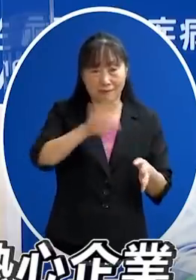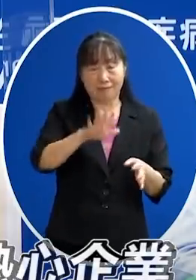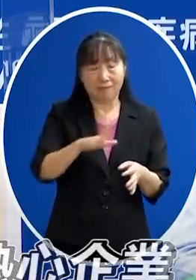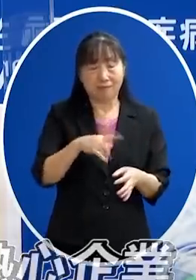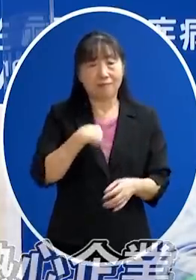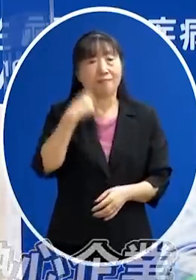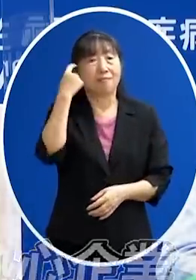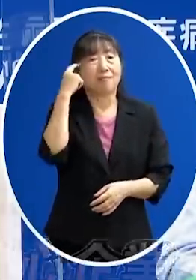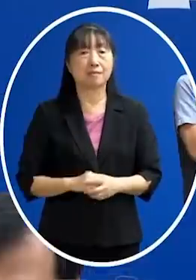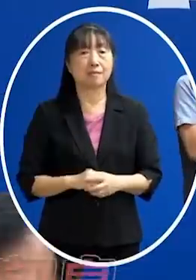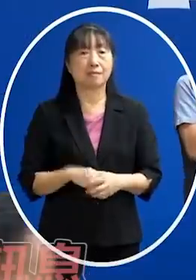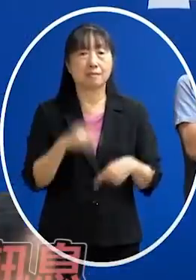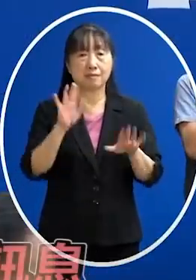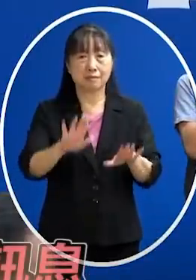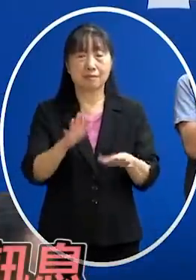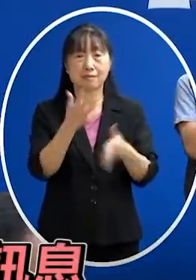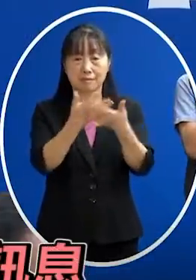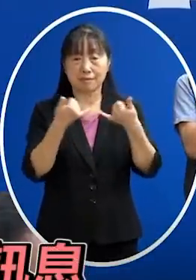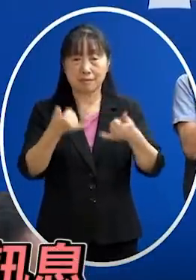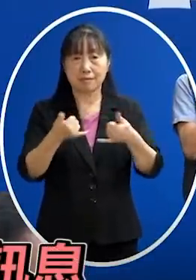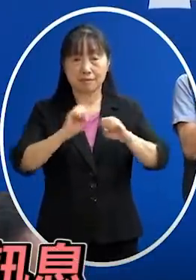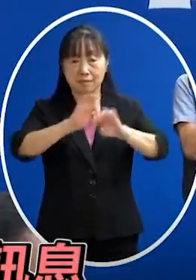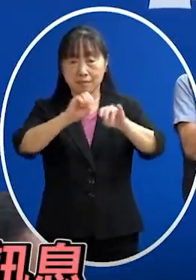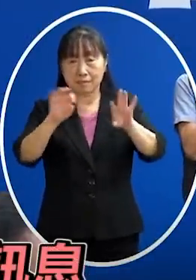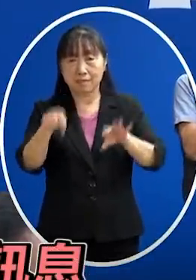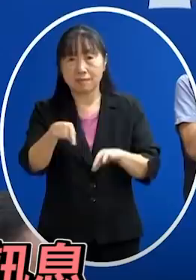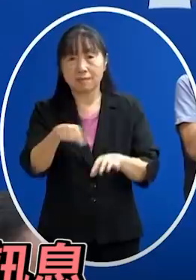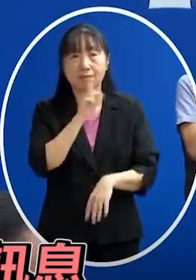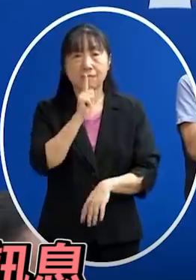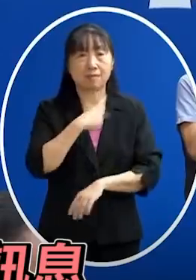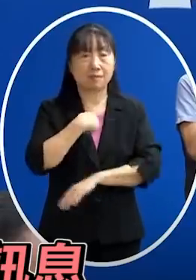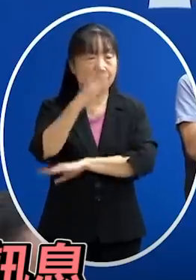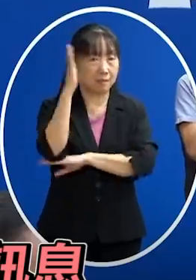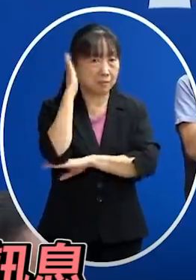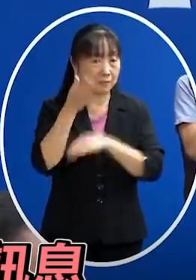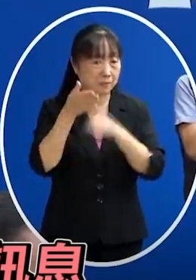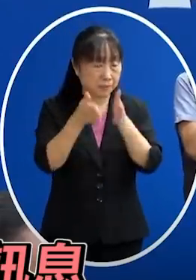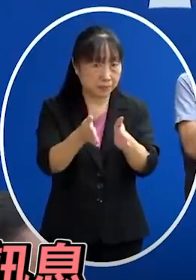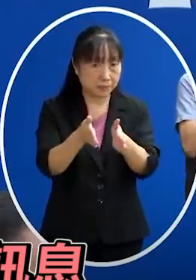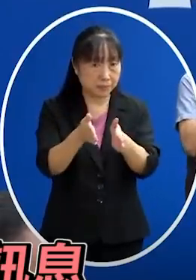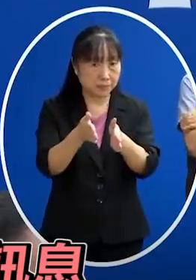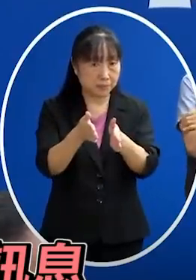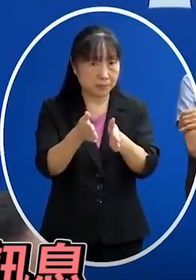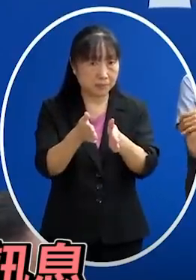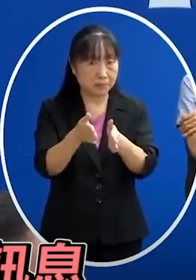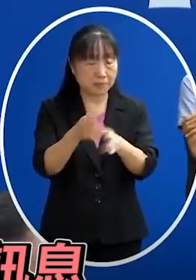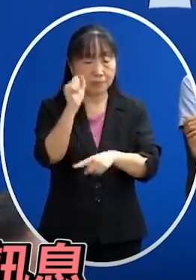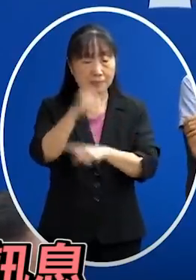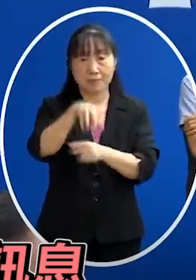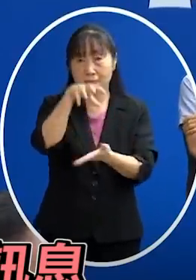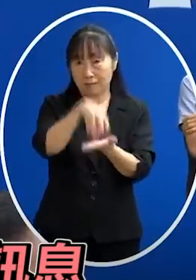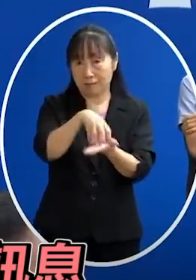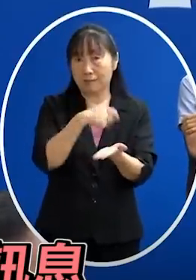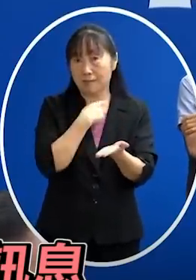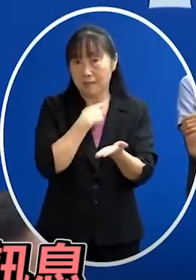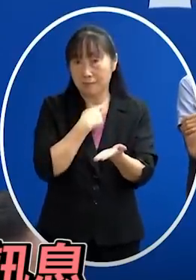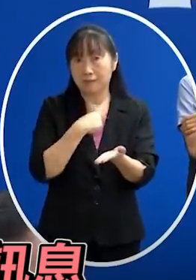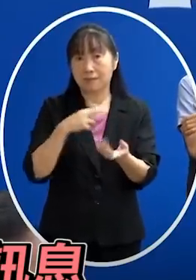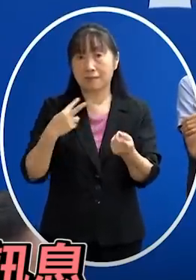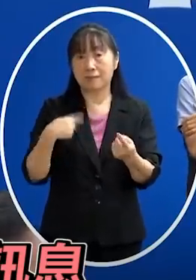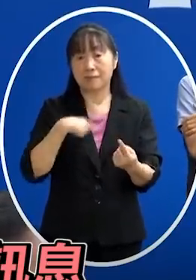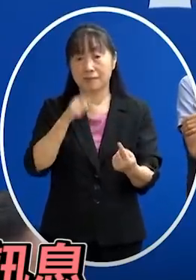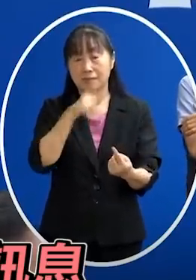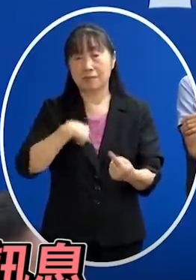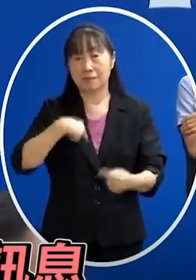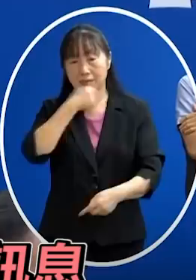到民间来的温暖。 现在网传的主要是说，我们政府要对于这个未认证过，然后效果也比国外差